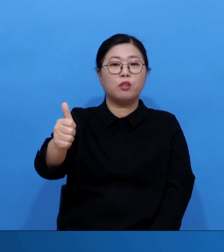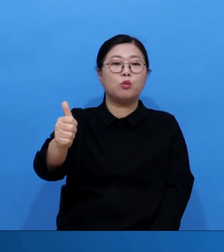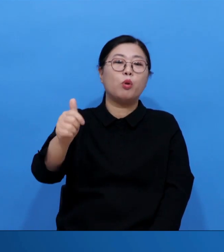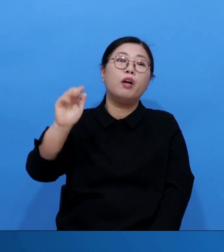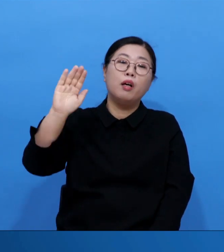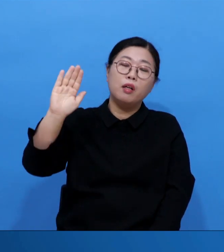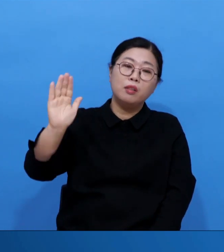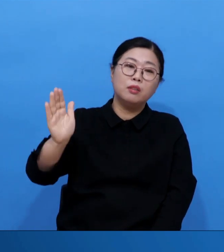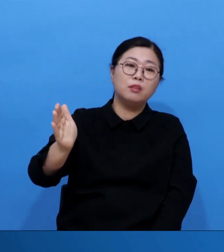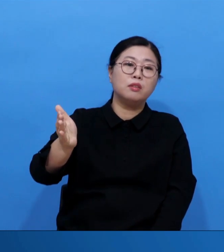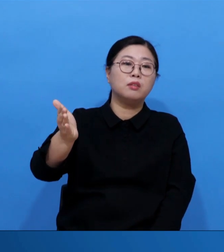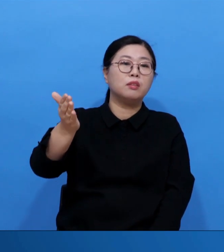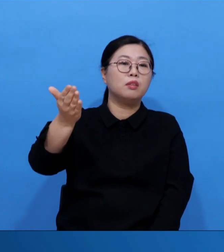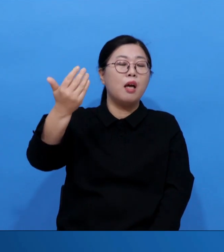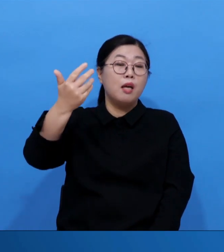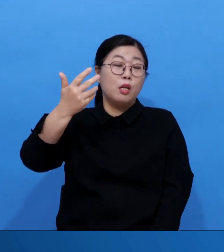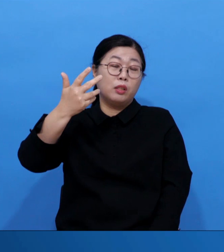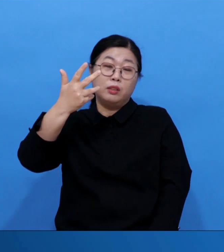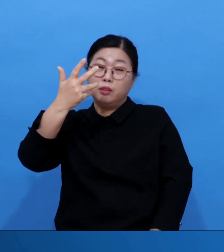대장 되니